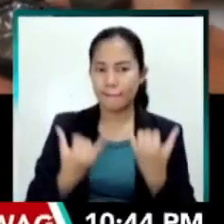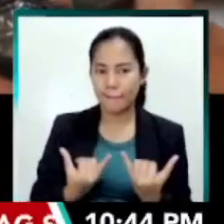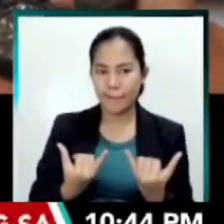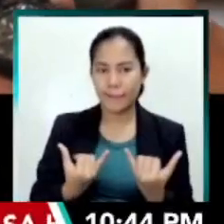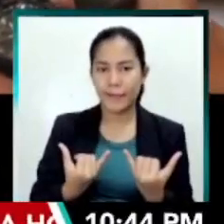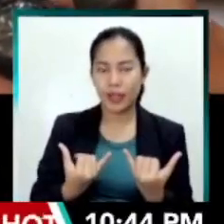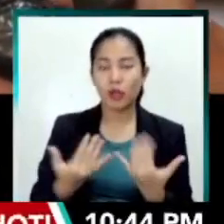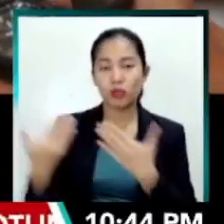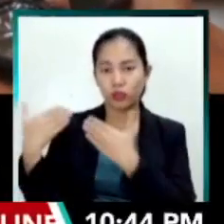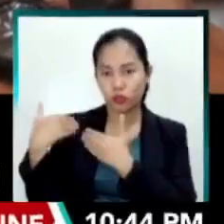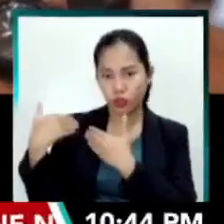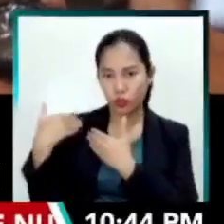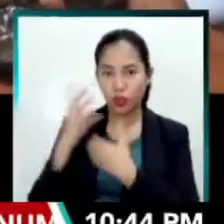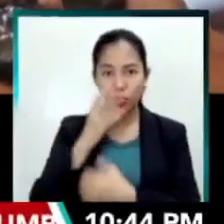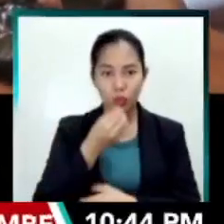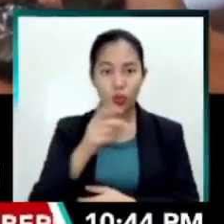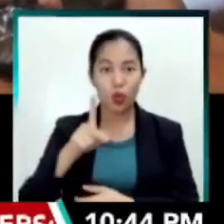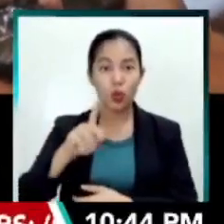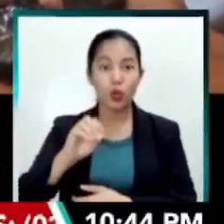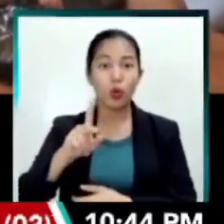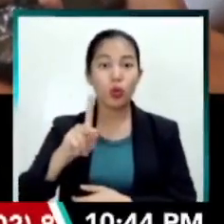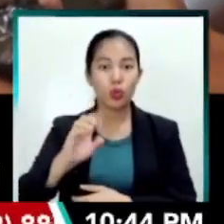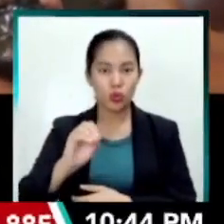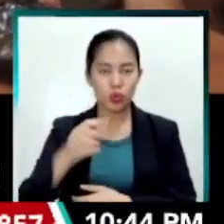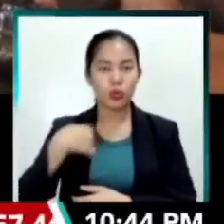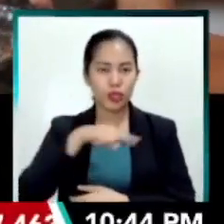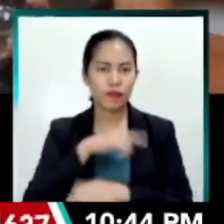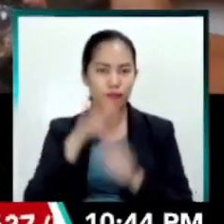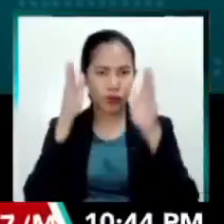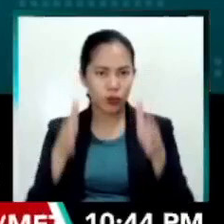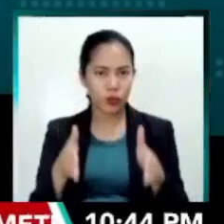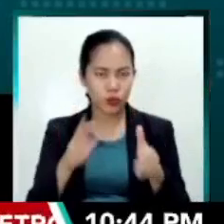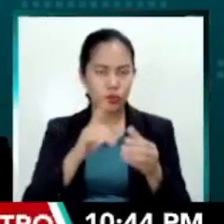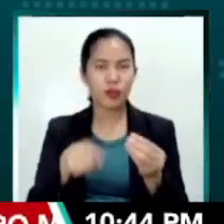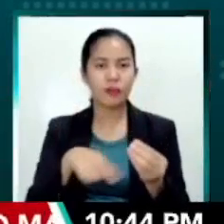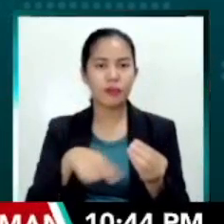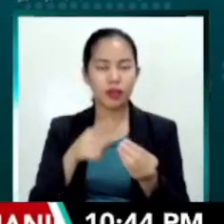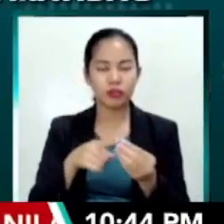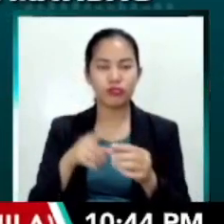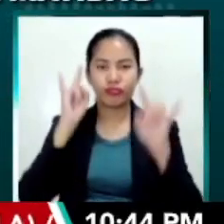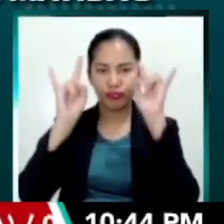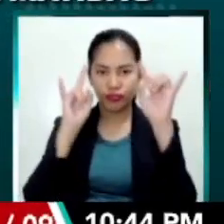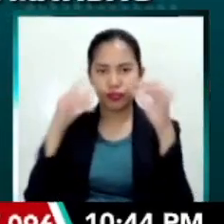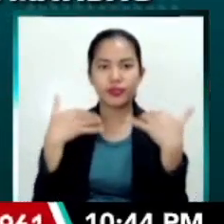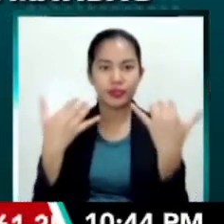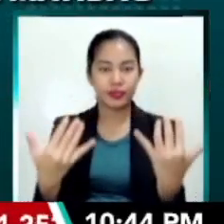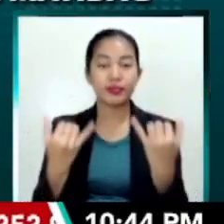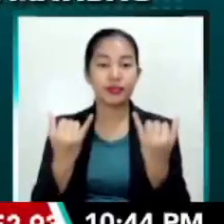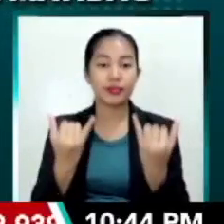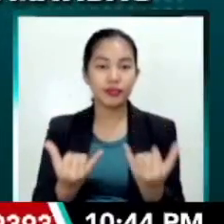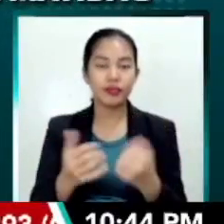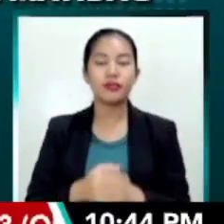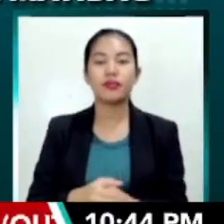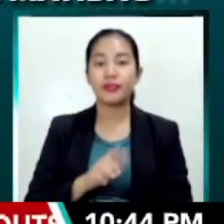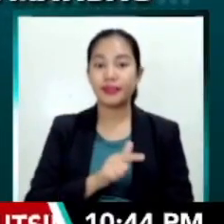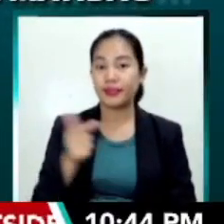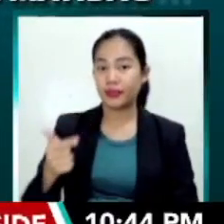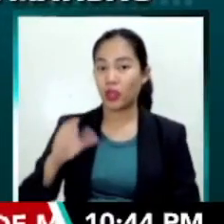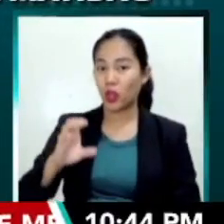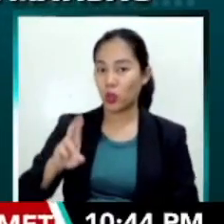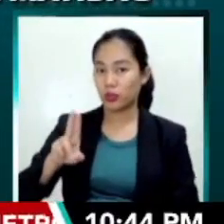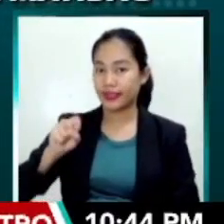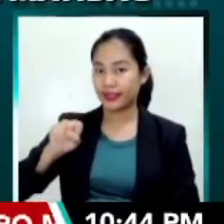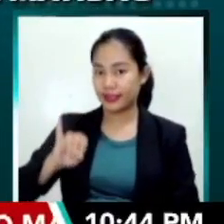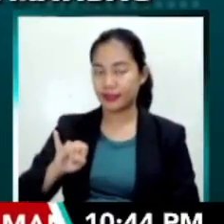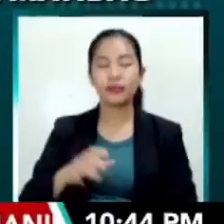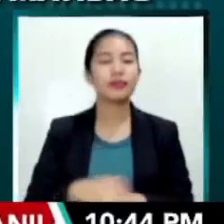At inatubag namin kung patapos na ang kampanya. Ang Cusi faction naman, hinimok si Senador Coco